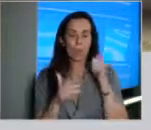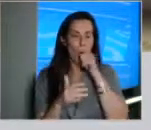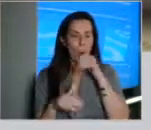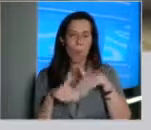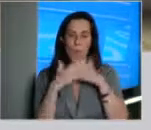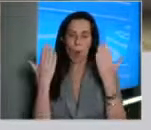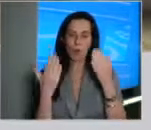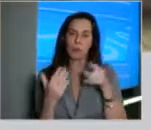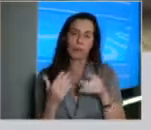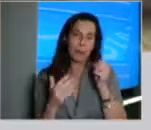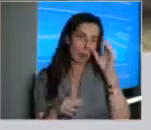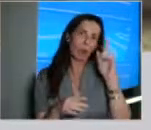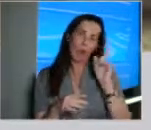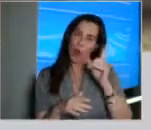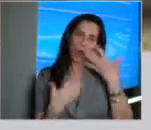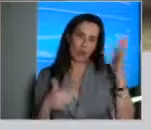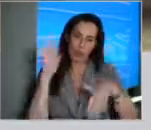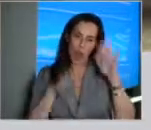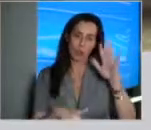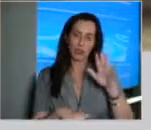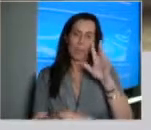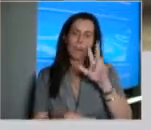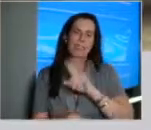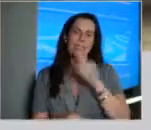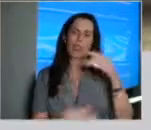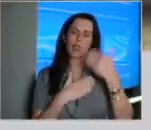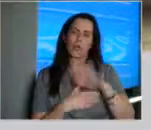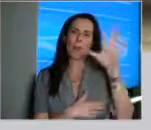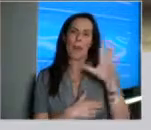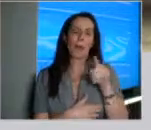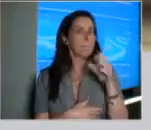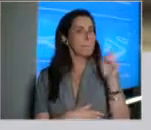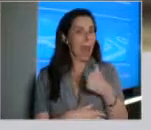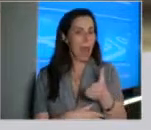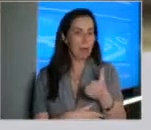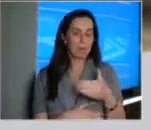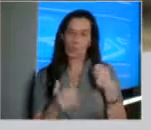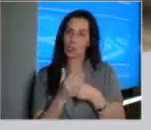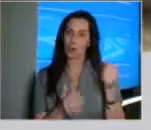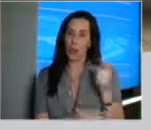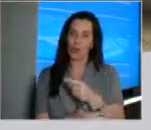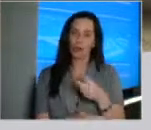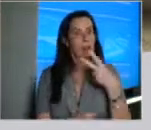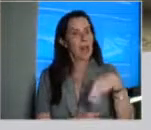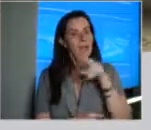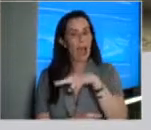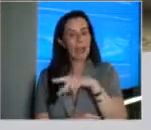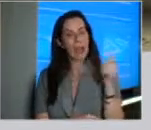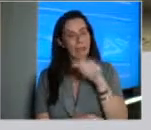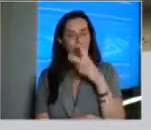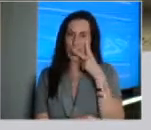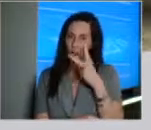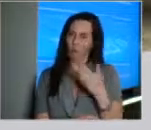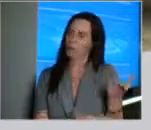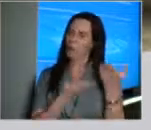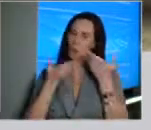בוקר, אלא אם כן יש גשם, ממרץ עד סוף מאי. אז אם בא לכם בסוף השבוע ככה לטייל בגנים ולבוא ולצפות,